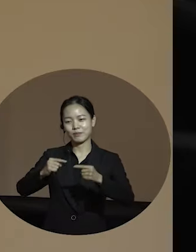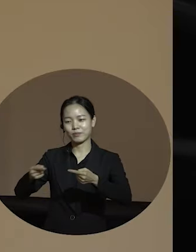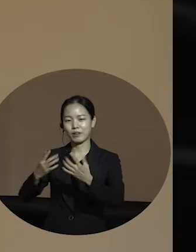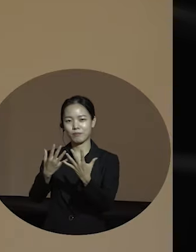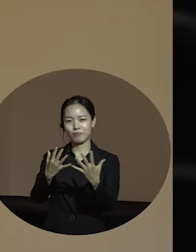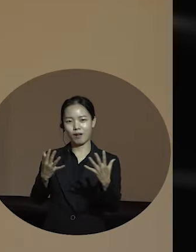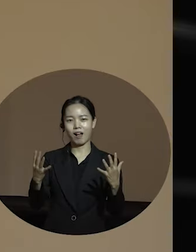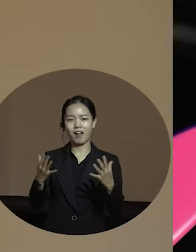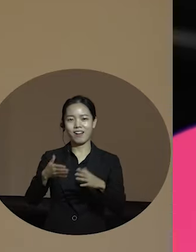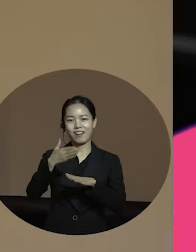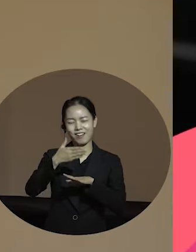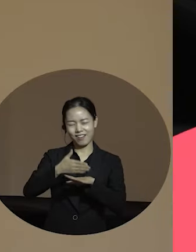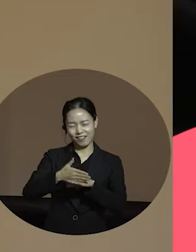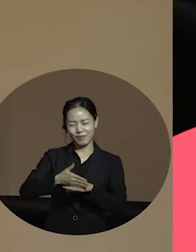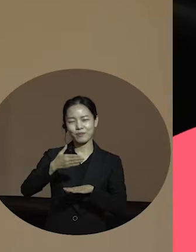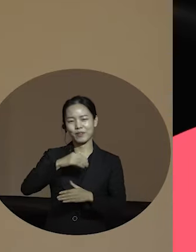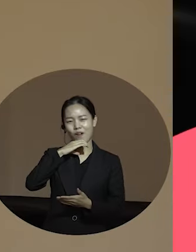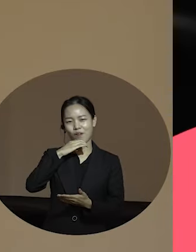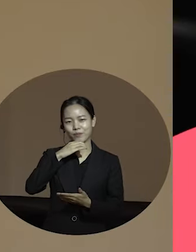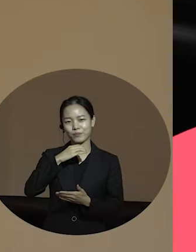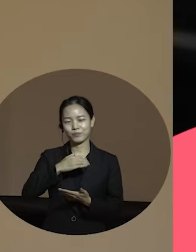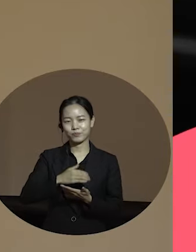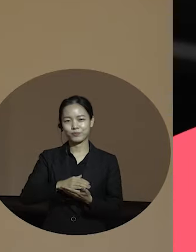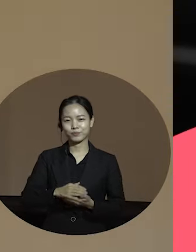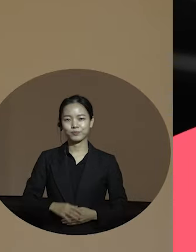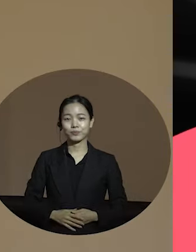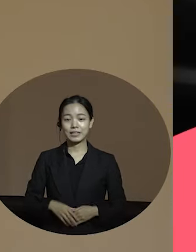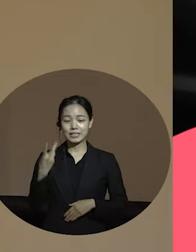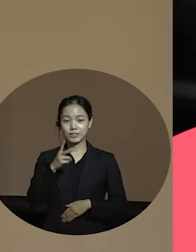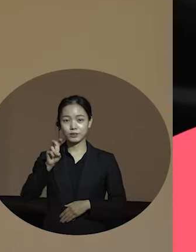기쁘고 영광스럽게 생각합니다. 2024년